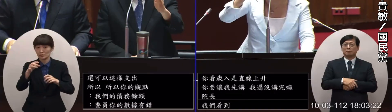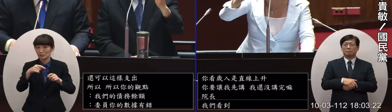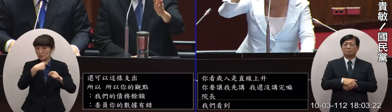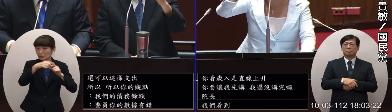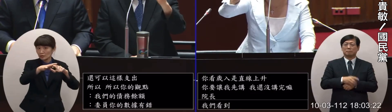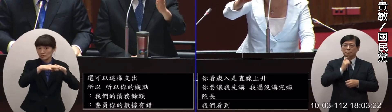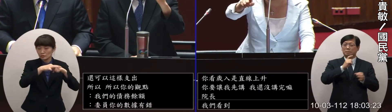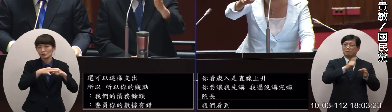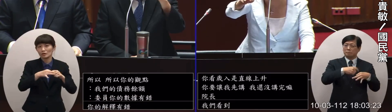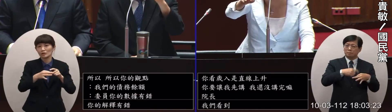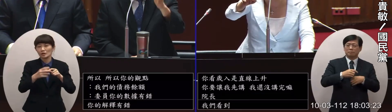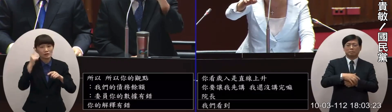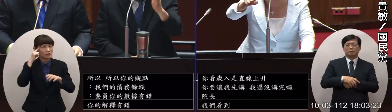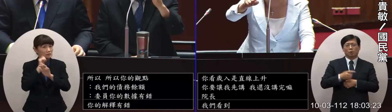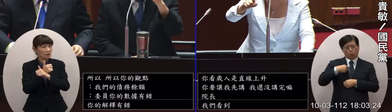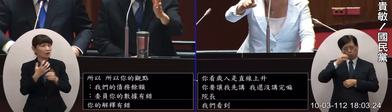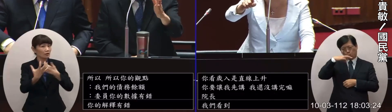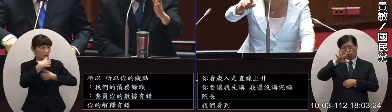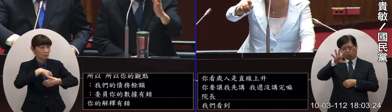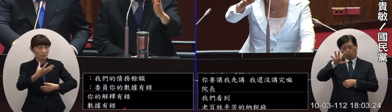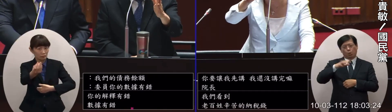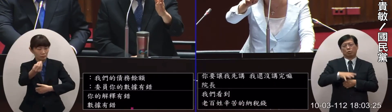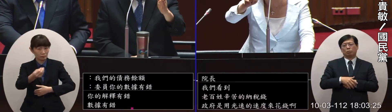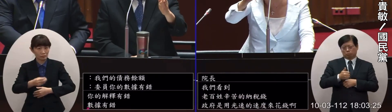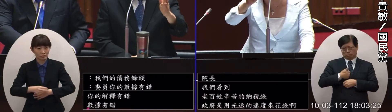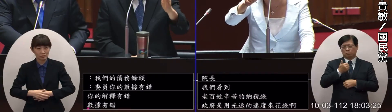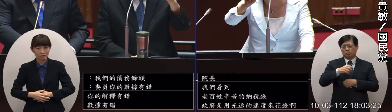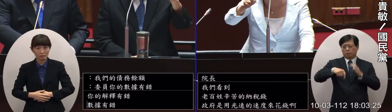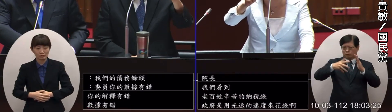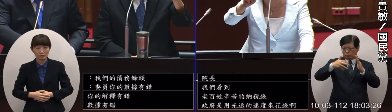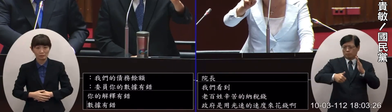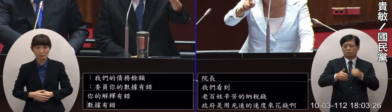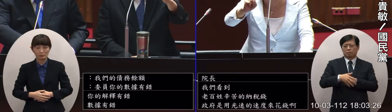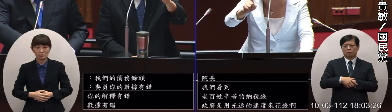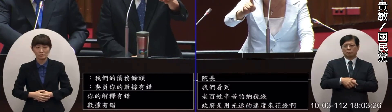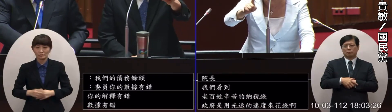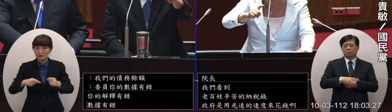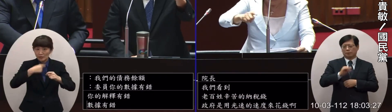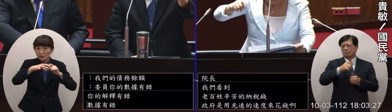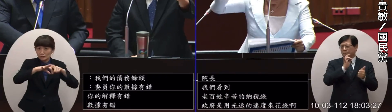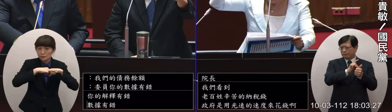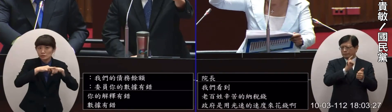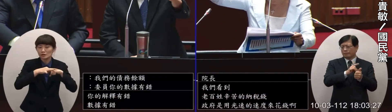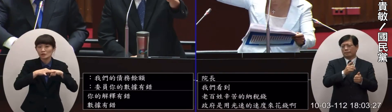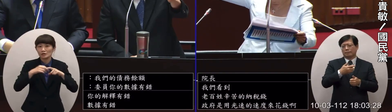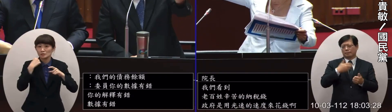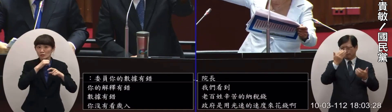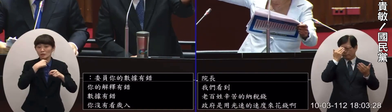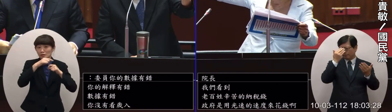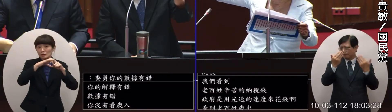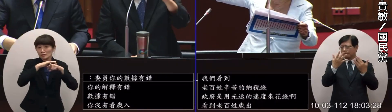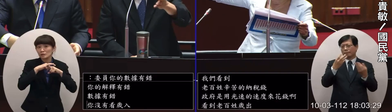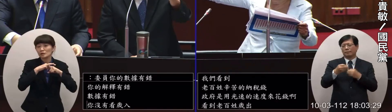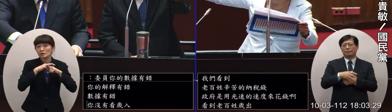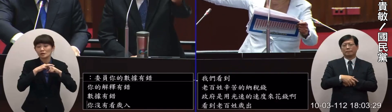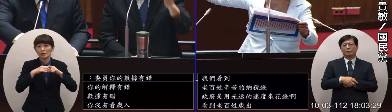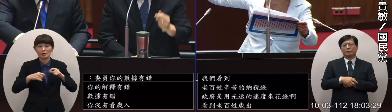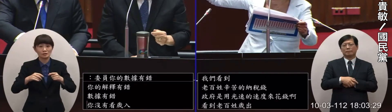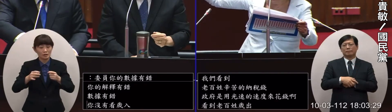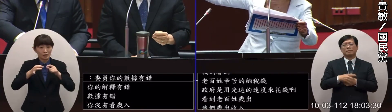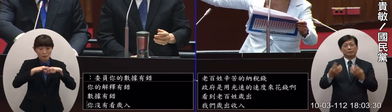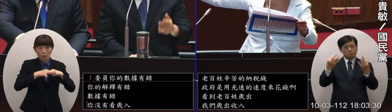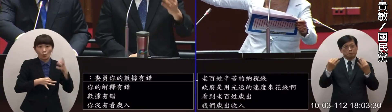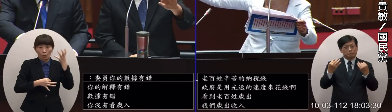收入绝对 有 看 税 入。我跟你讲，院长，你真的是被 蒙 病 税入 哈！ 你没看税入、啊， 我给你这个数据呢，这